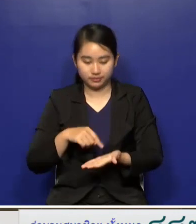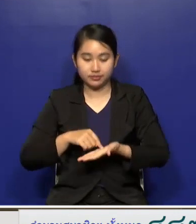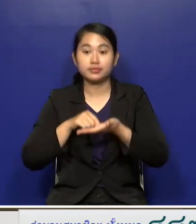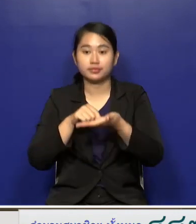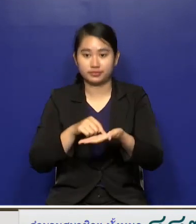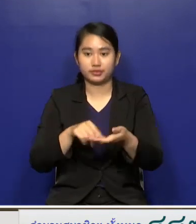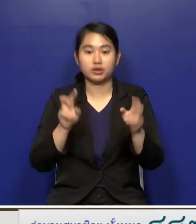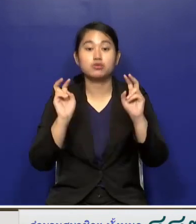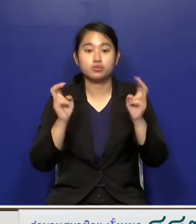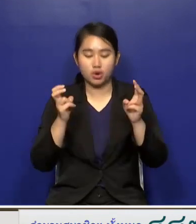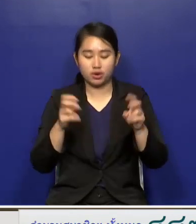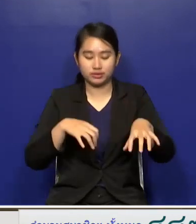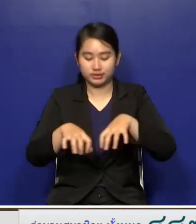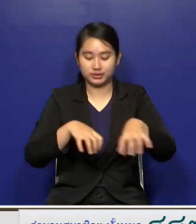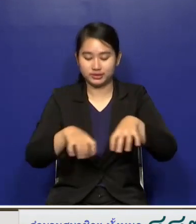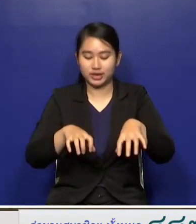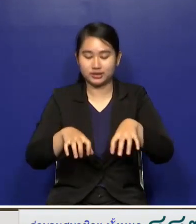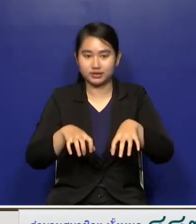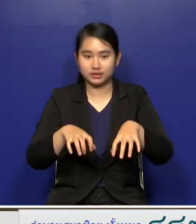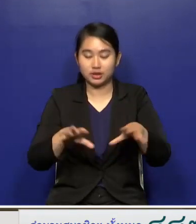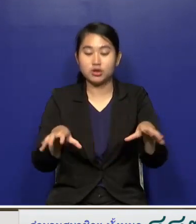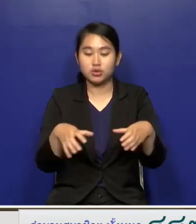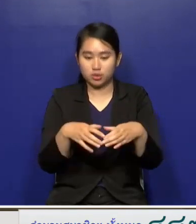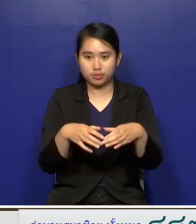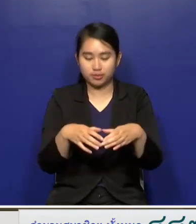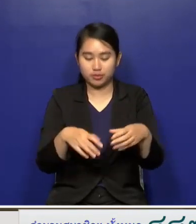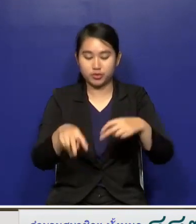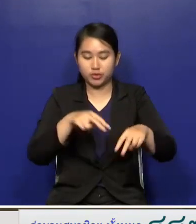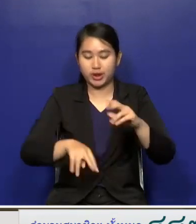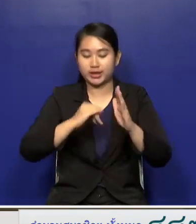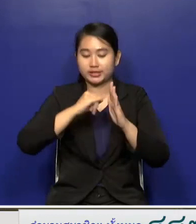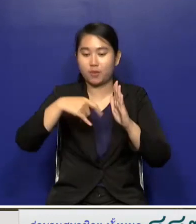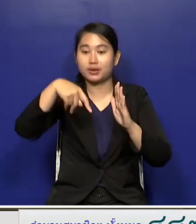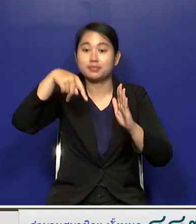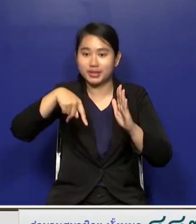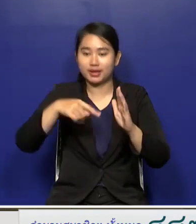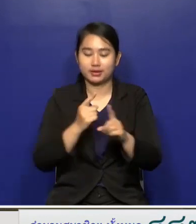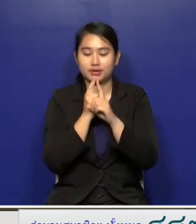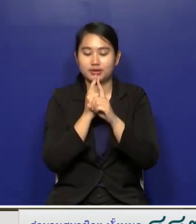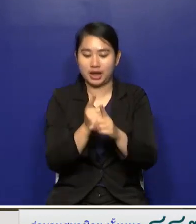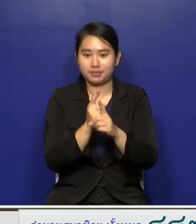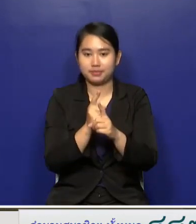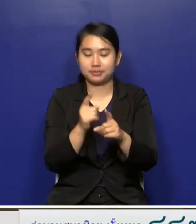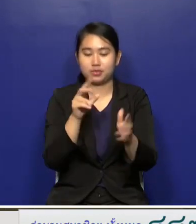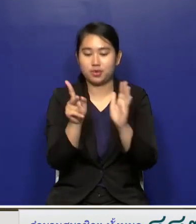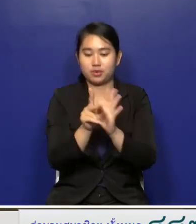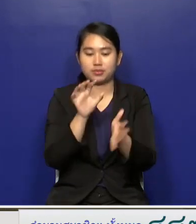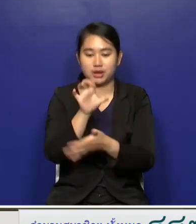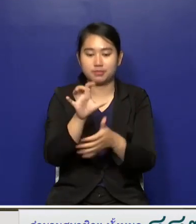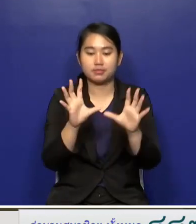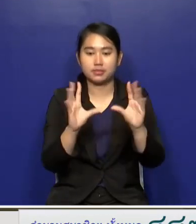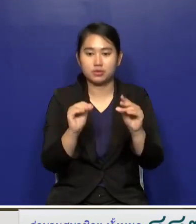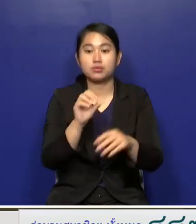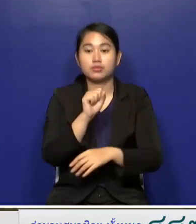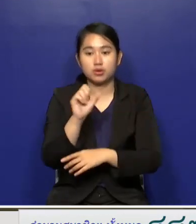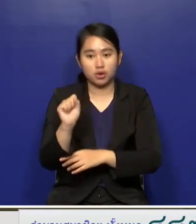องให้มีการจัดตั้งองค์กรปกครองท้องถิ่นรูปแบบพิเศษตามข้อบังคับของสภาผู้แทนราษฎรด้ว